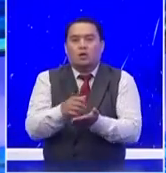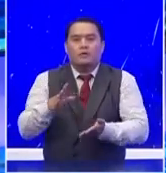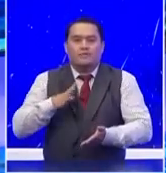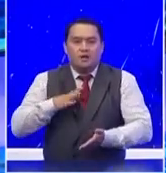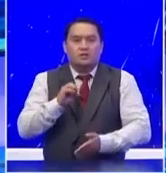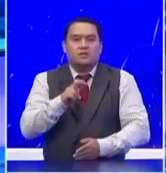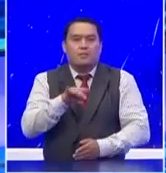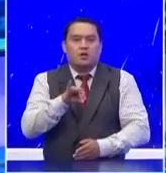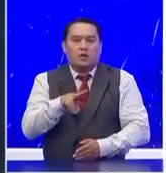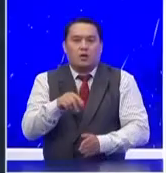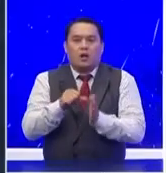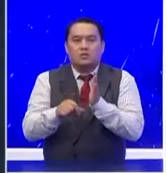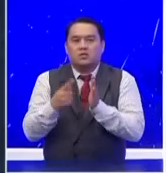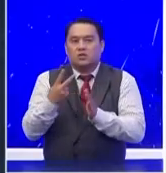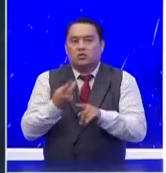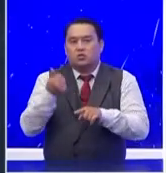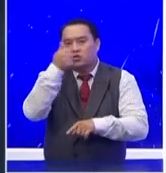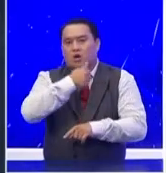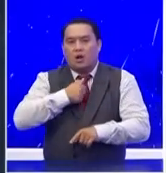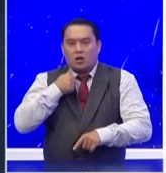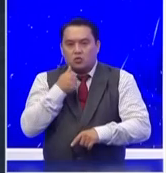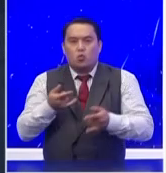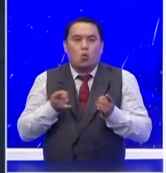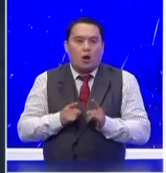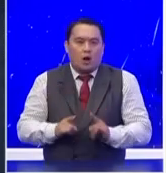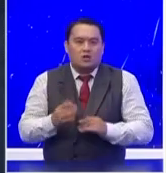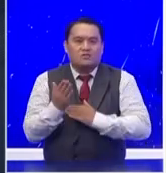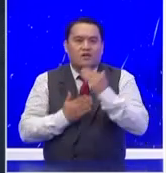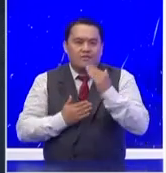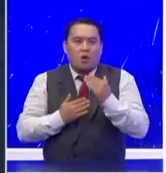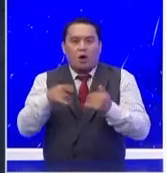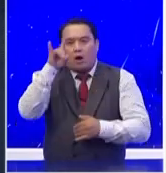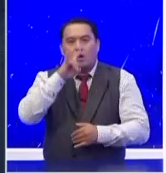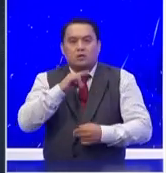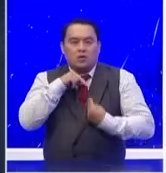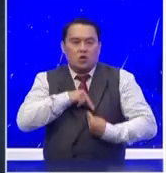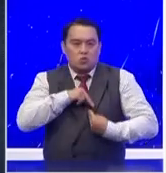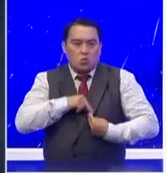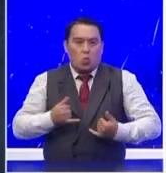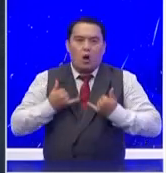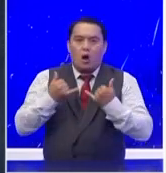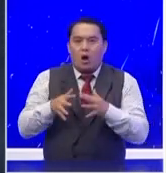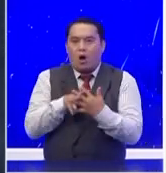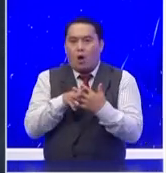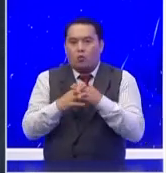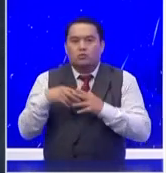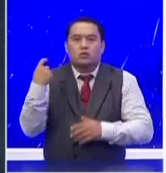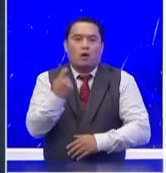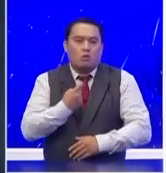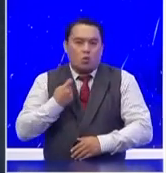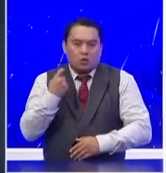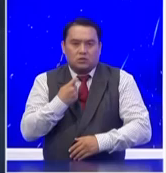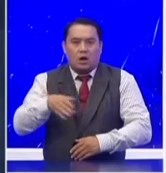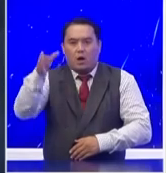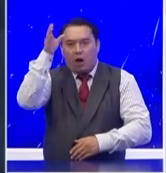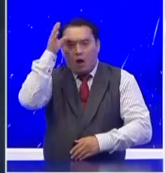тағайындалды. Сәбит Қыдырғалиұлы 1962 жылы туған, білімі жоғары. Қазақ еңбек қызыл ту ордені ауыл шаруашылығы институтын